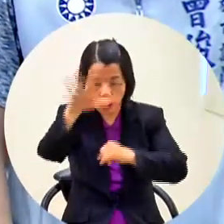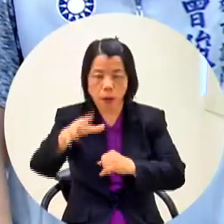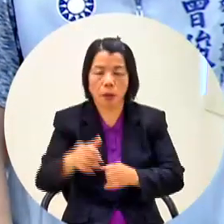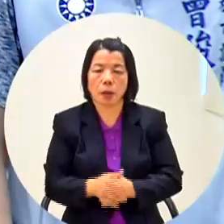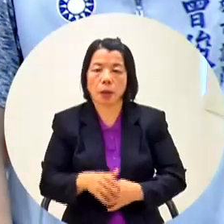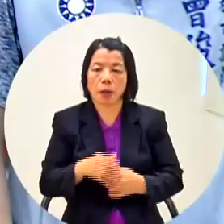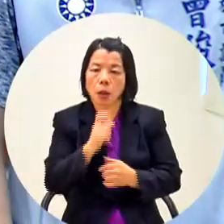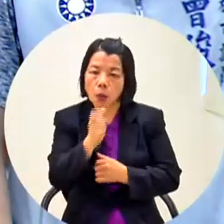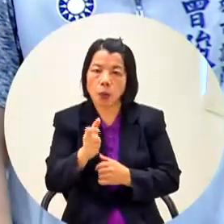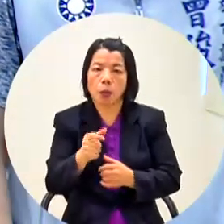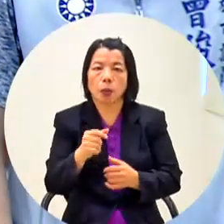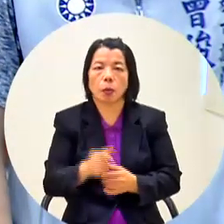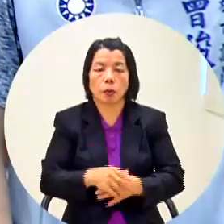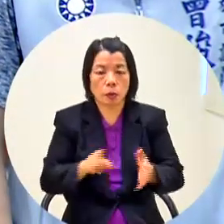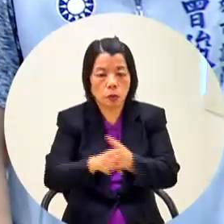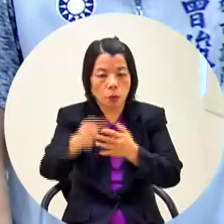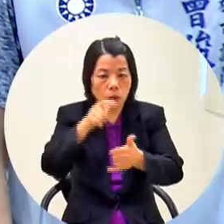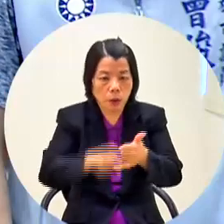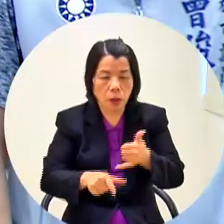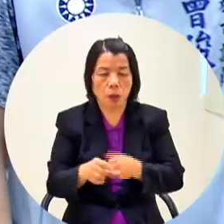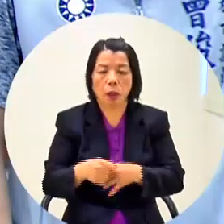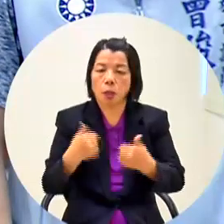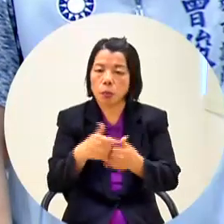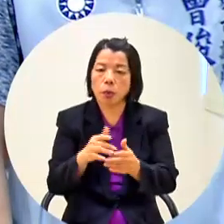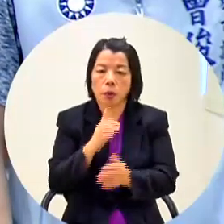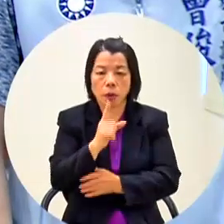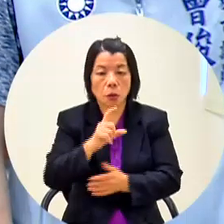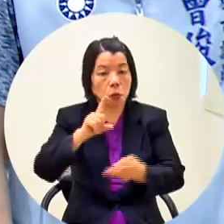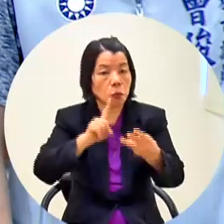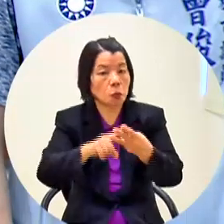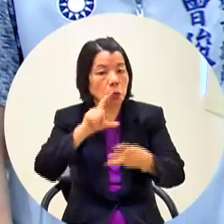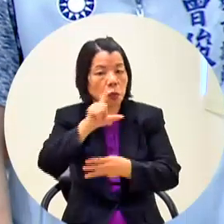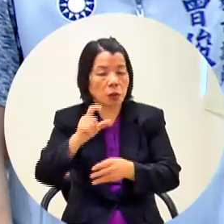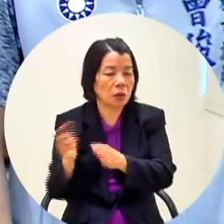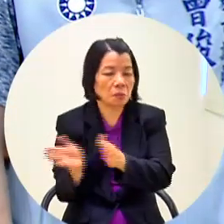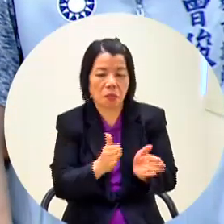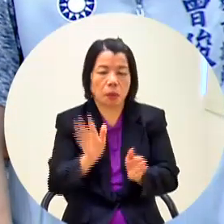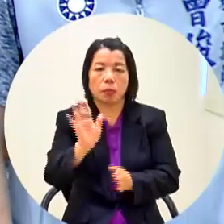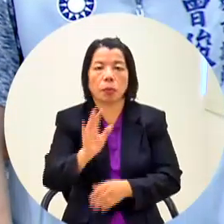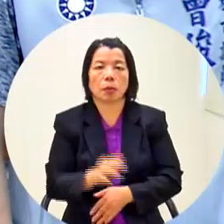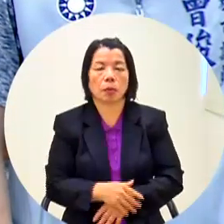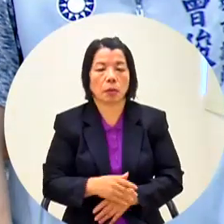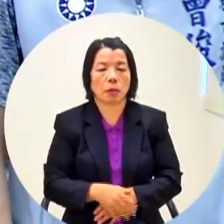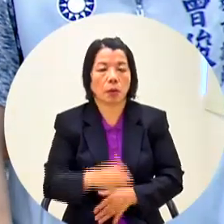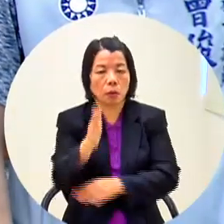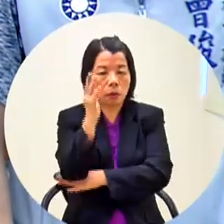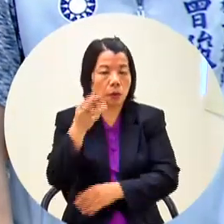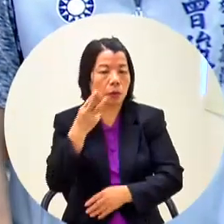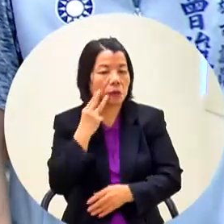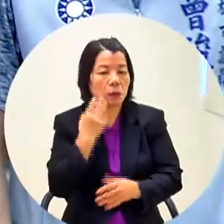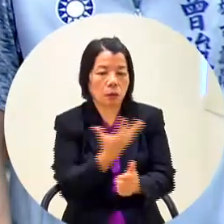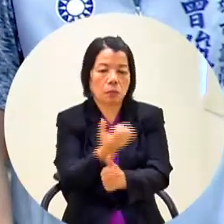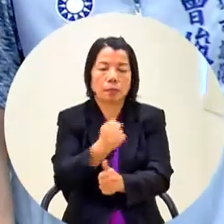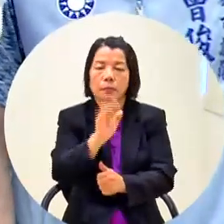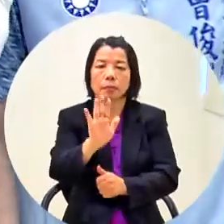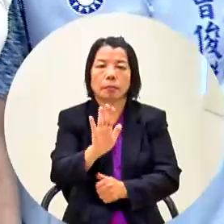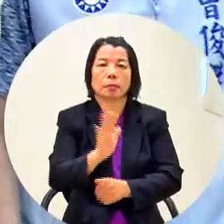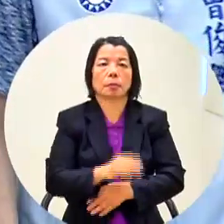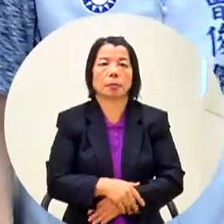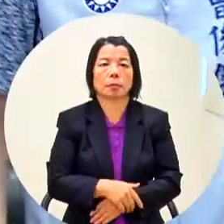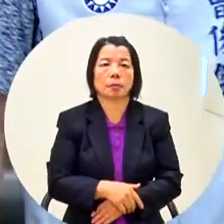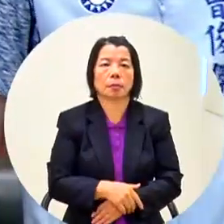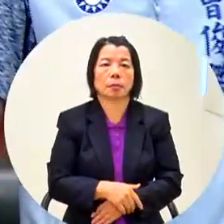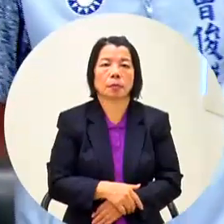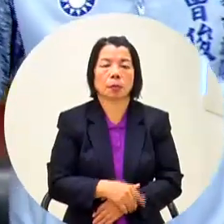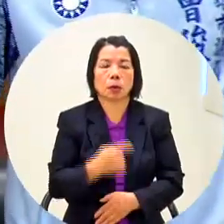的专案报告，请不要偏离主题，拿政治操作。好，谢谢。